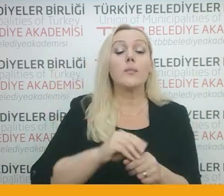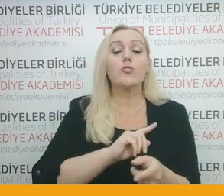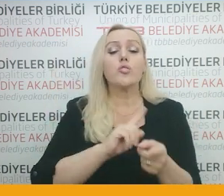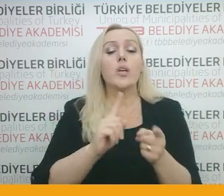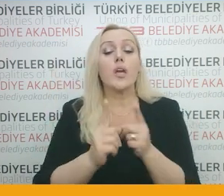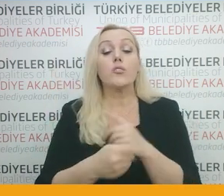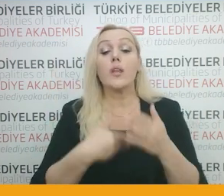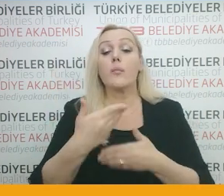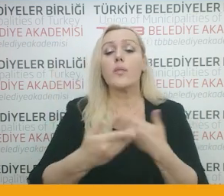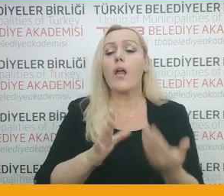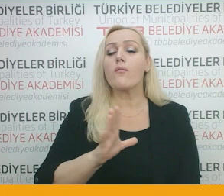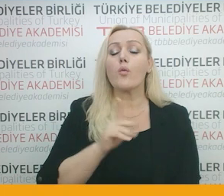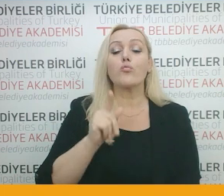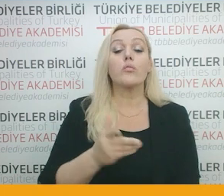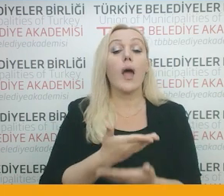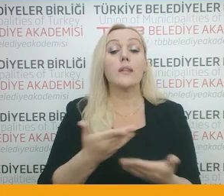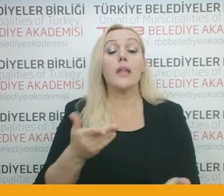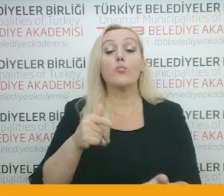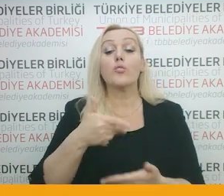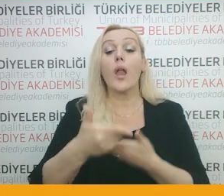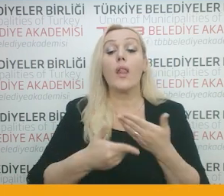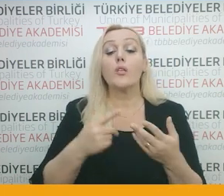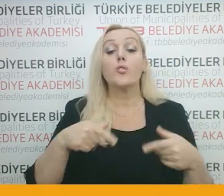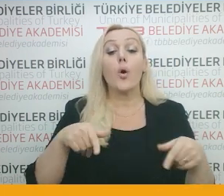var. Bu tanımlar nelerdir? Bunlardan bahsediyor bize.